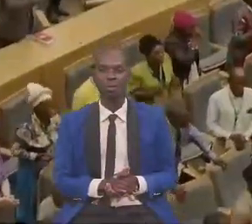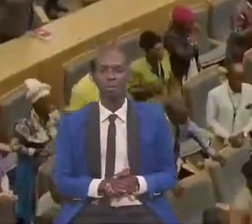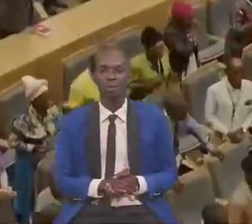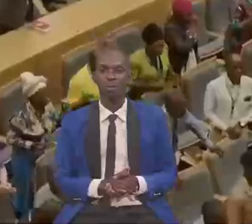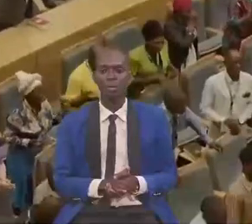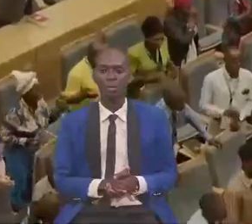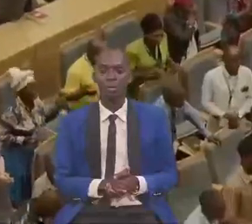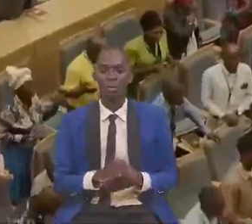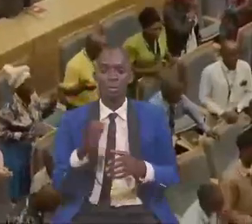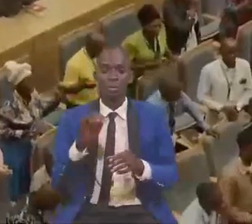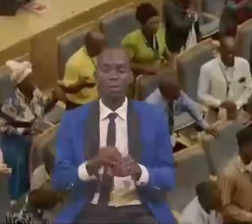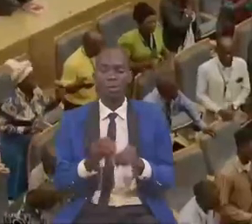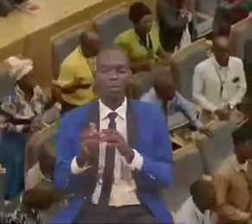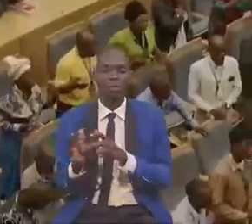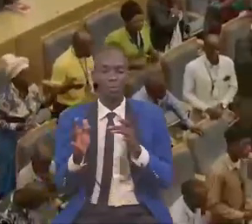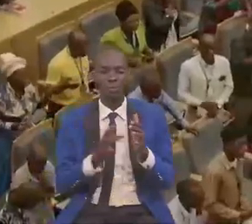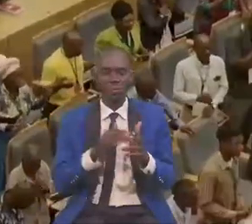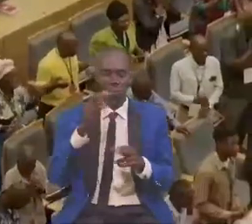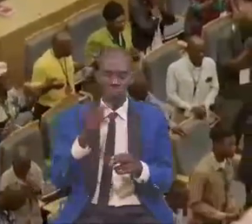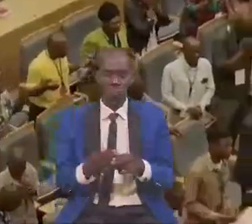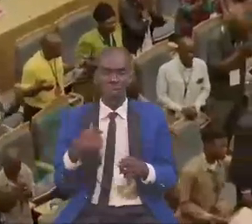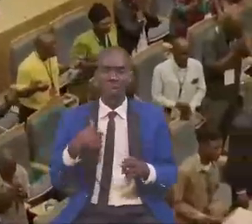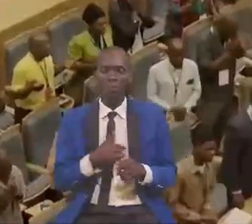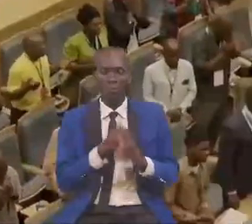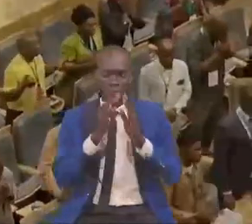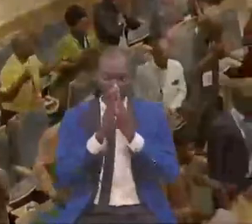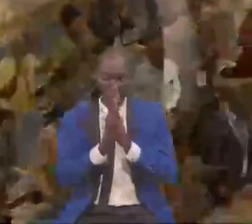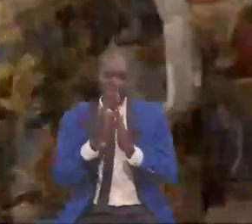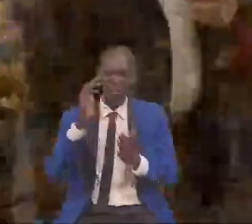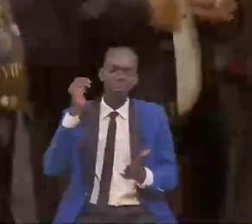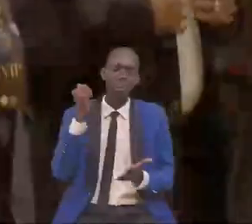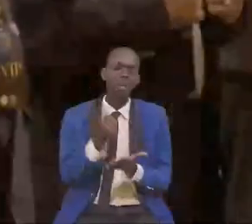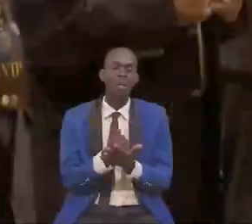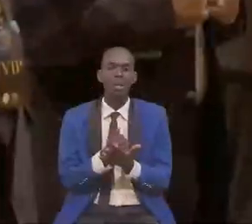Au nom de Jésus, nous prions.